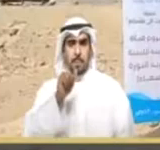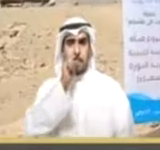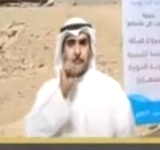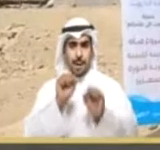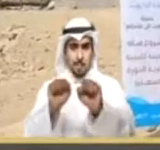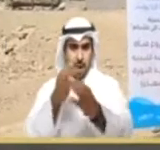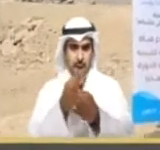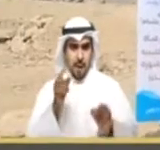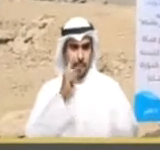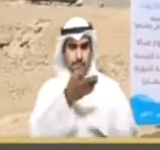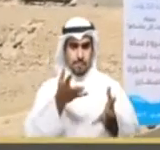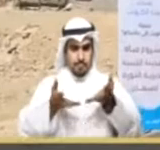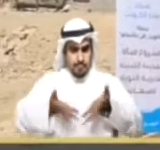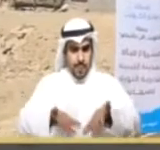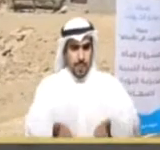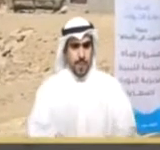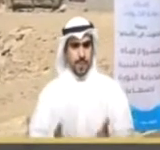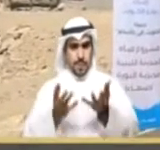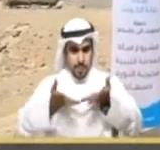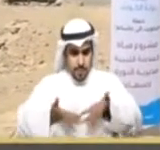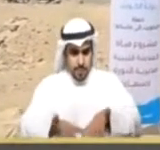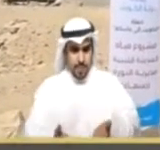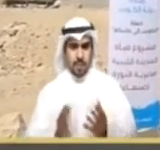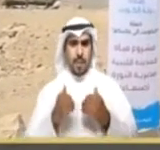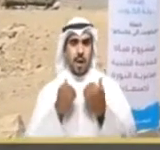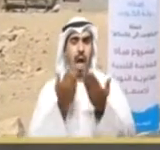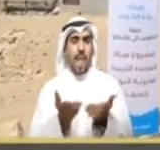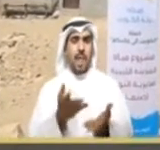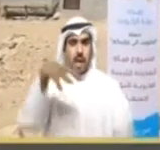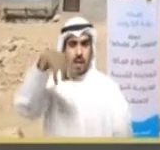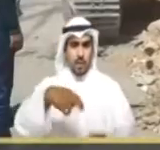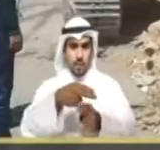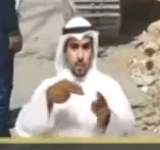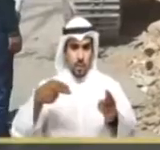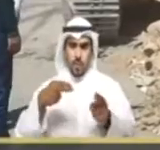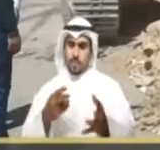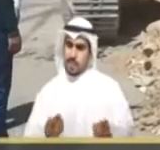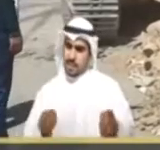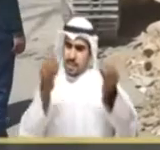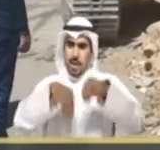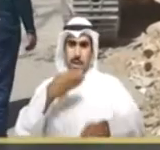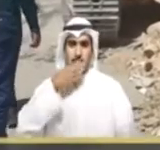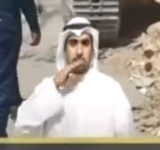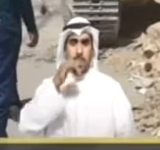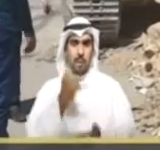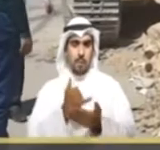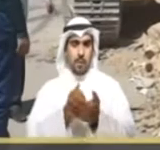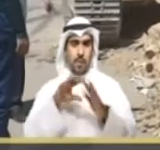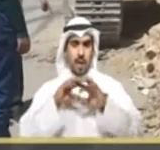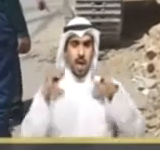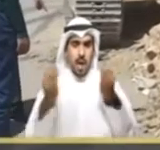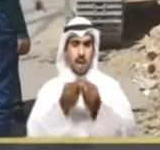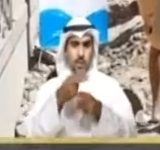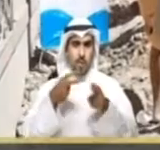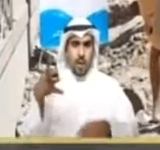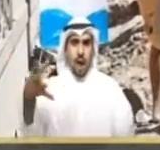المياه. عطاء كبير ودعم لا محدود تقدمه دولة الكويت ممثلة بالهيئة الكويتية للإغاثة